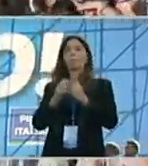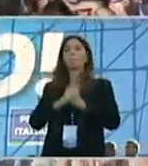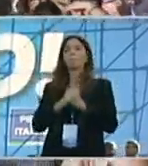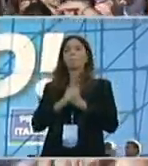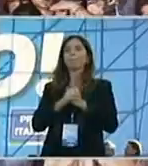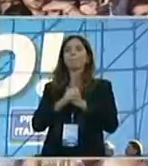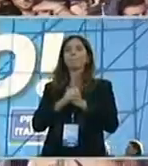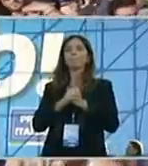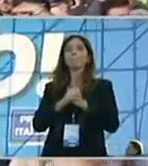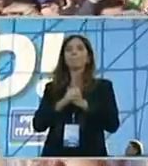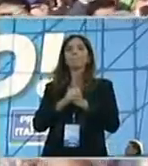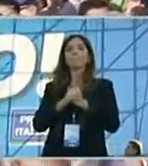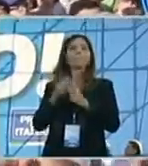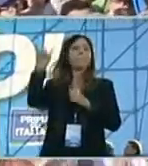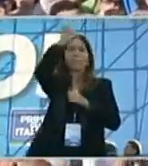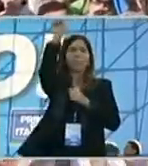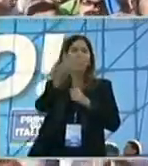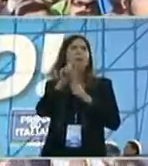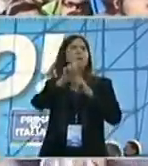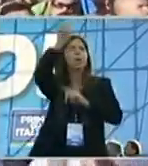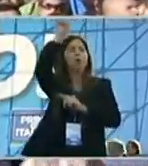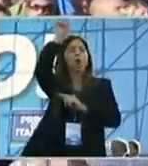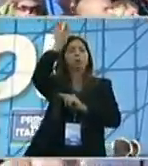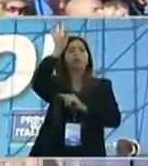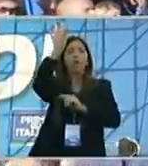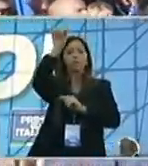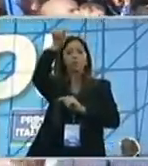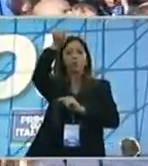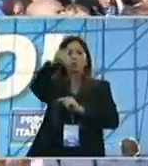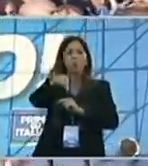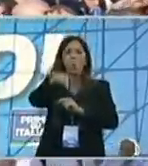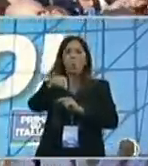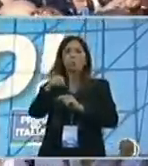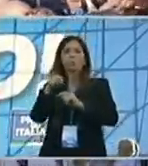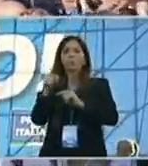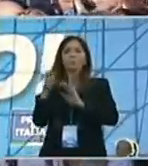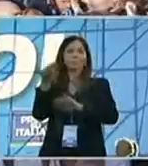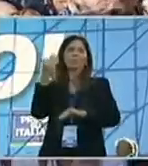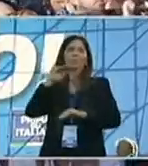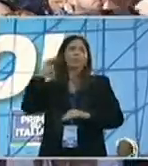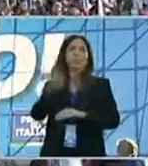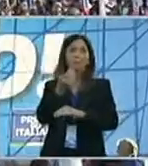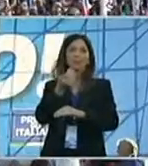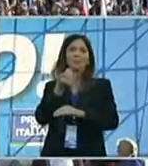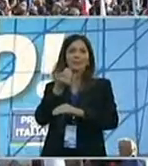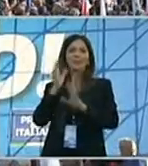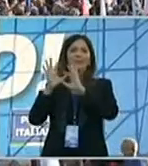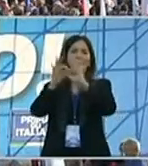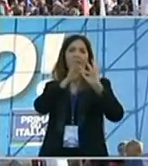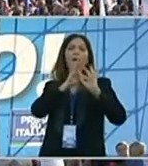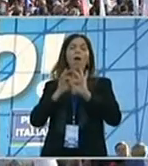E la cambieremo tutta, l'Italia del Nord, l'Italia del Centro, l'Italia del Sud, perché noi dopo 25